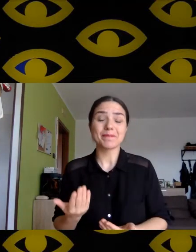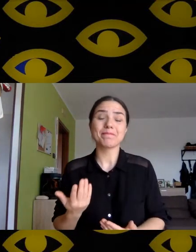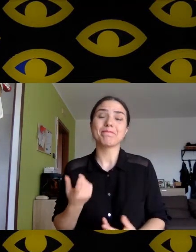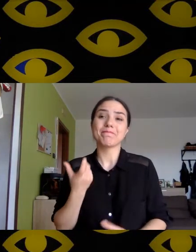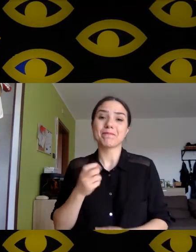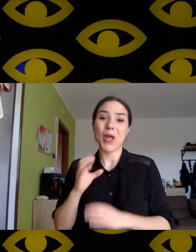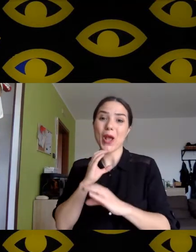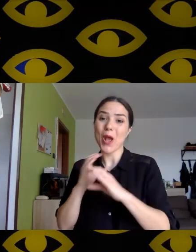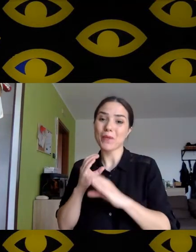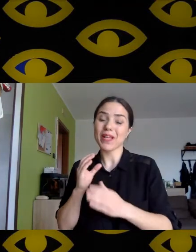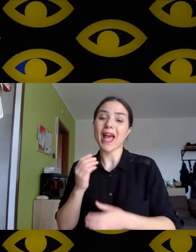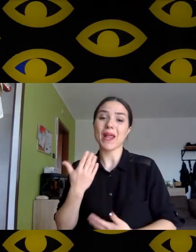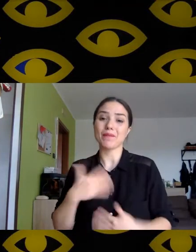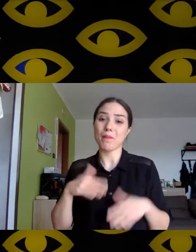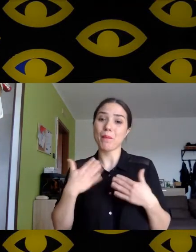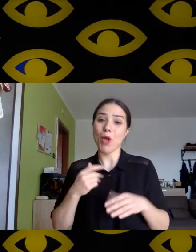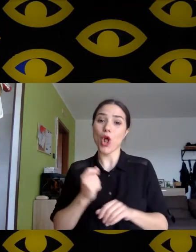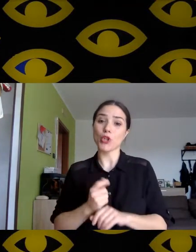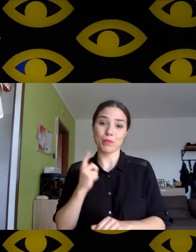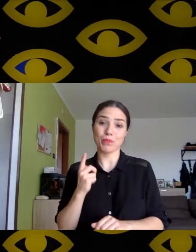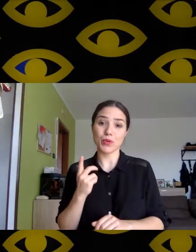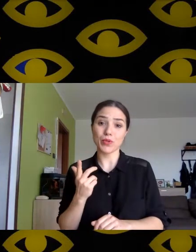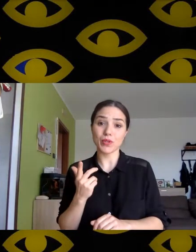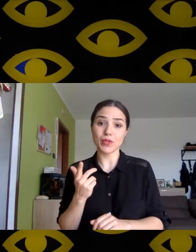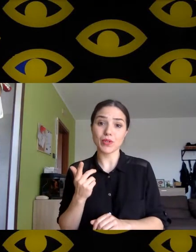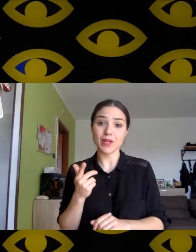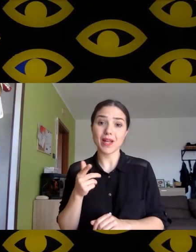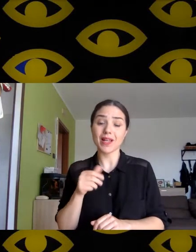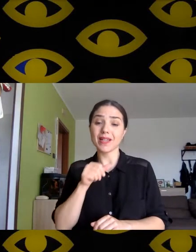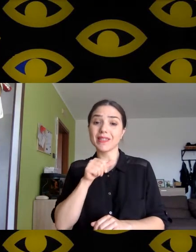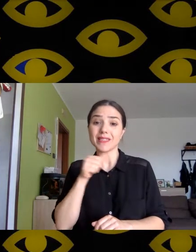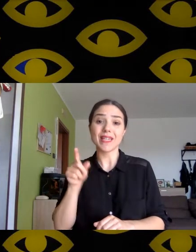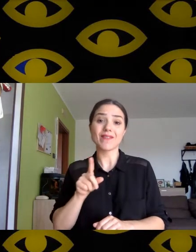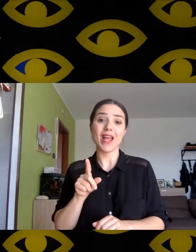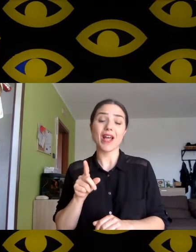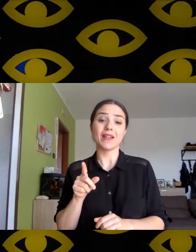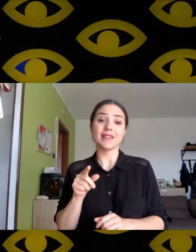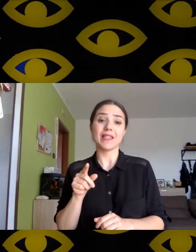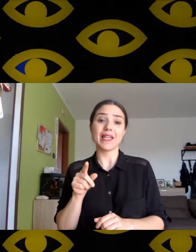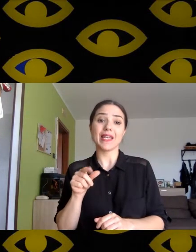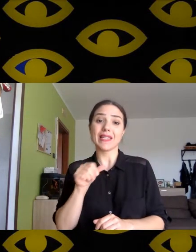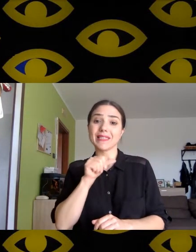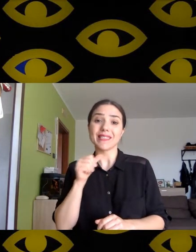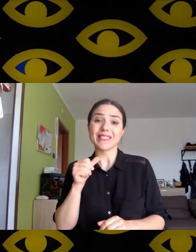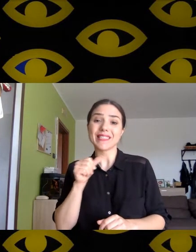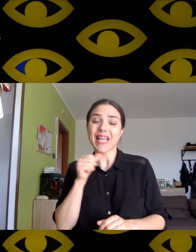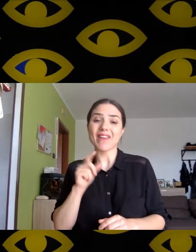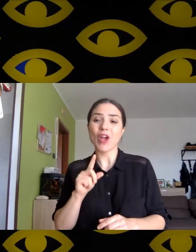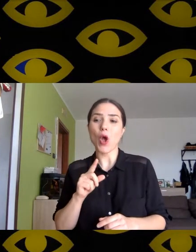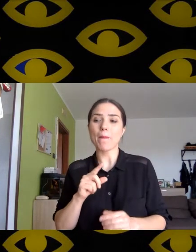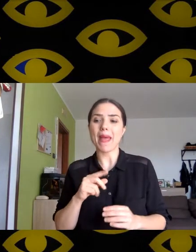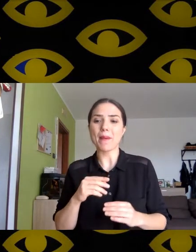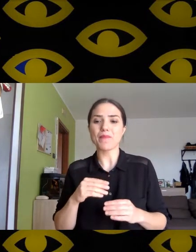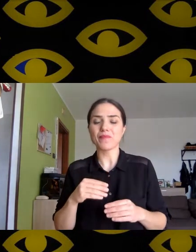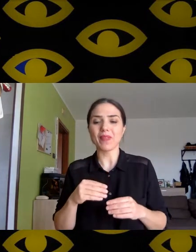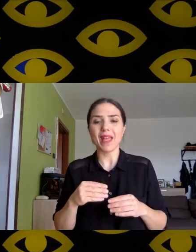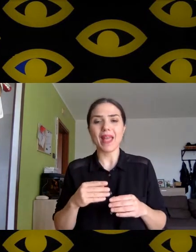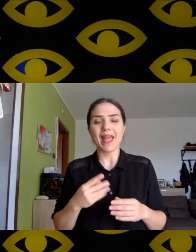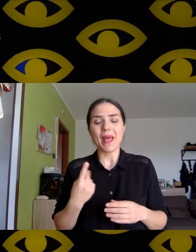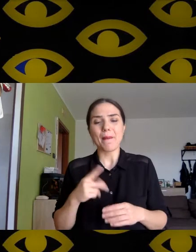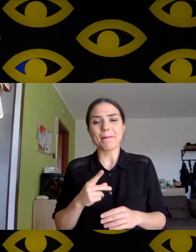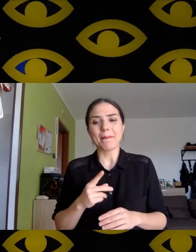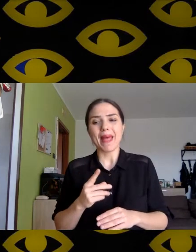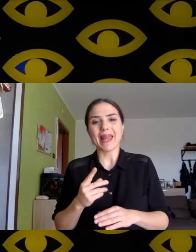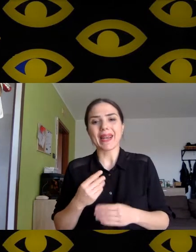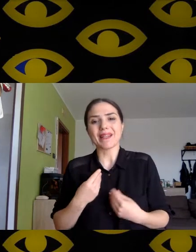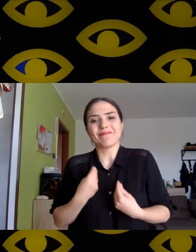molto, molto importante ed è il veicolo del sentimento e di quindi di quello che si